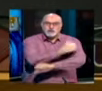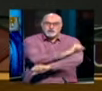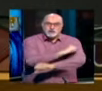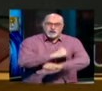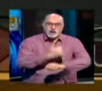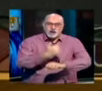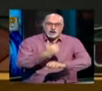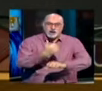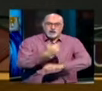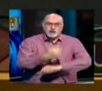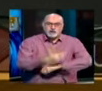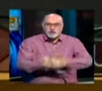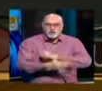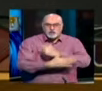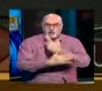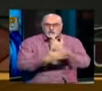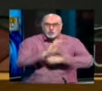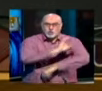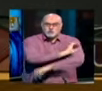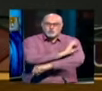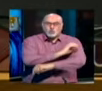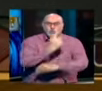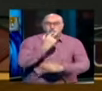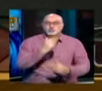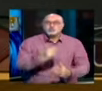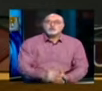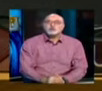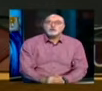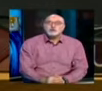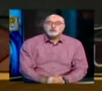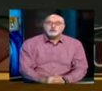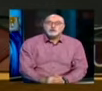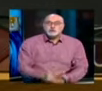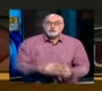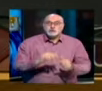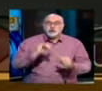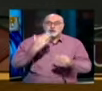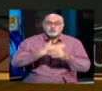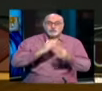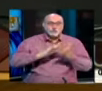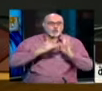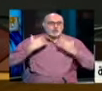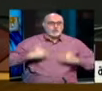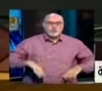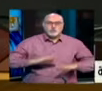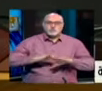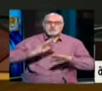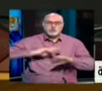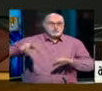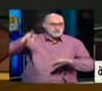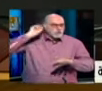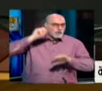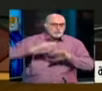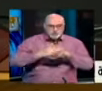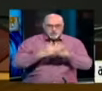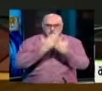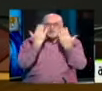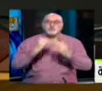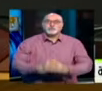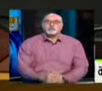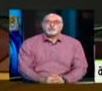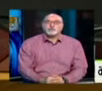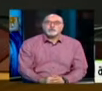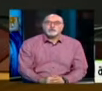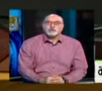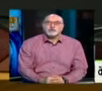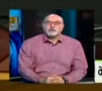جريفيث، نشكره على إحاطته. فهذه الإحاطة ومداخلات عدد كبير من أعضاء المجلس التي استمعنا إليها هذا الصباح